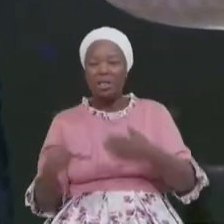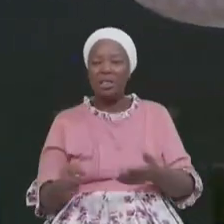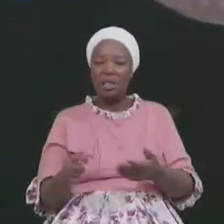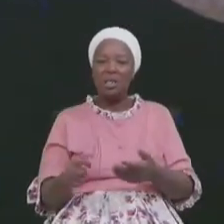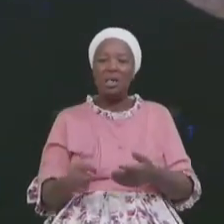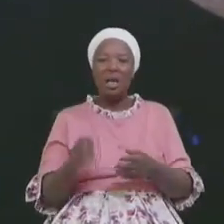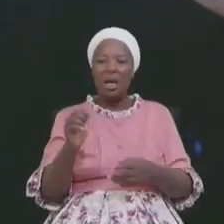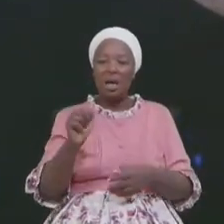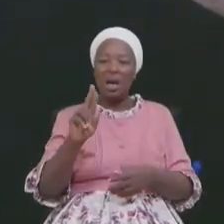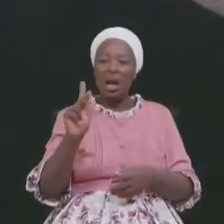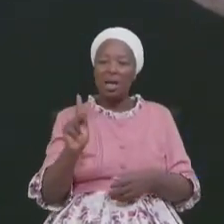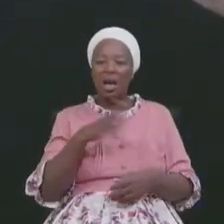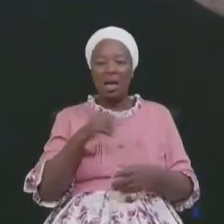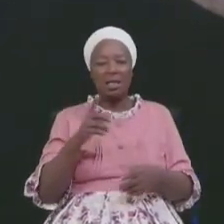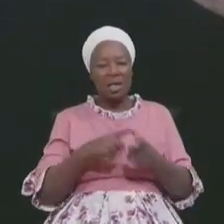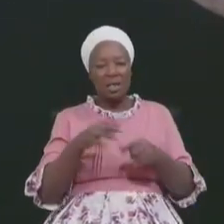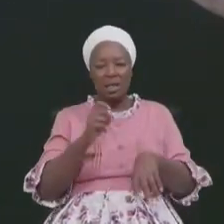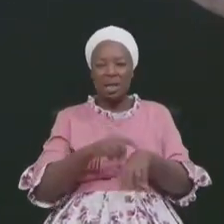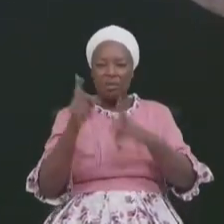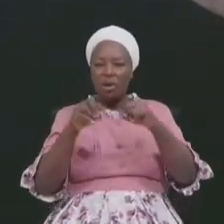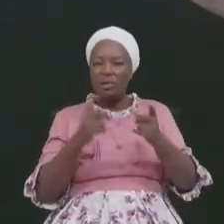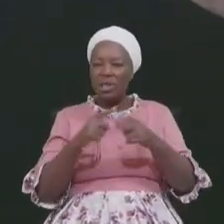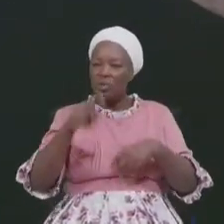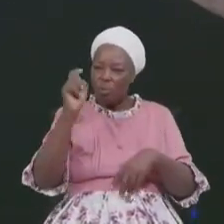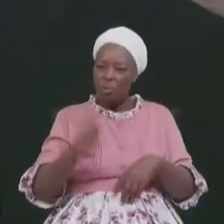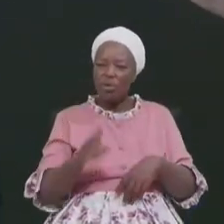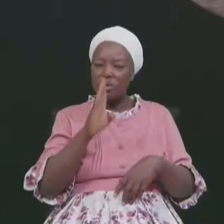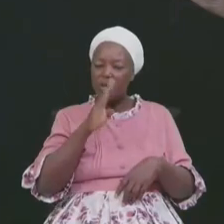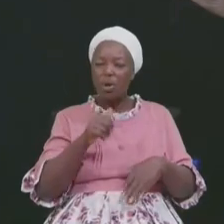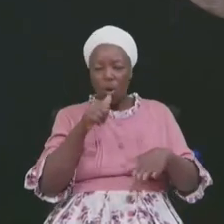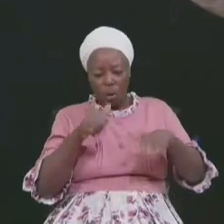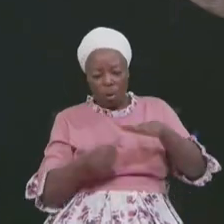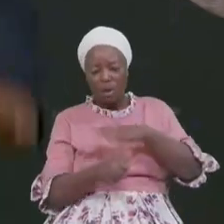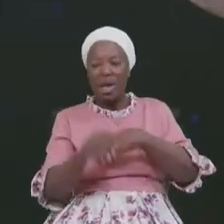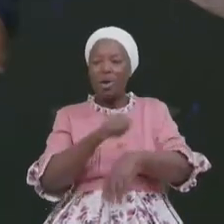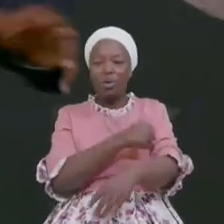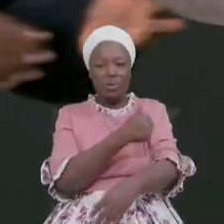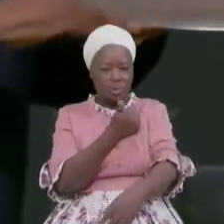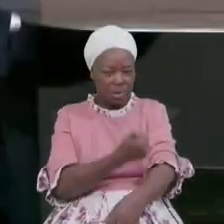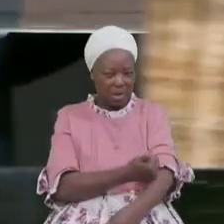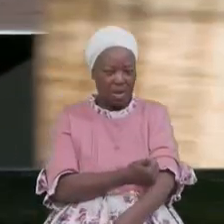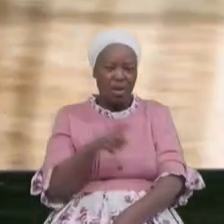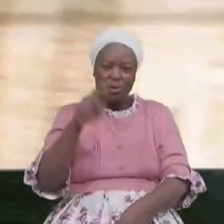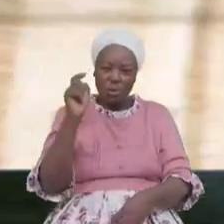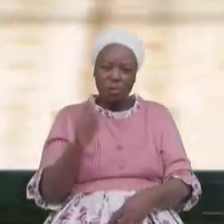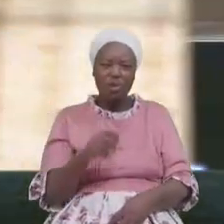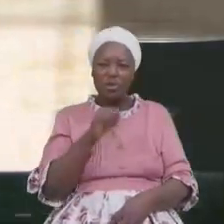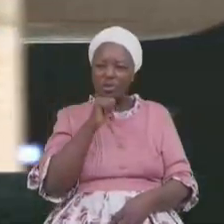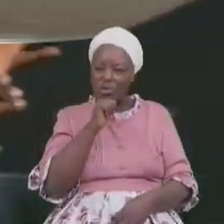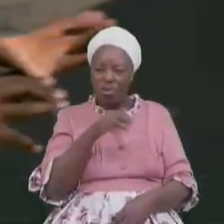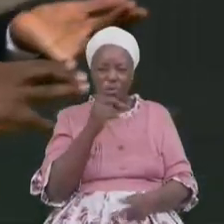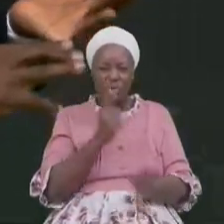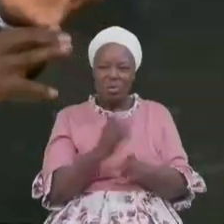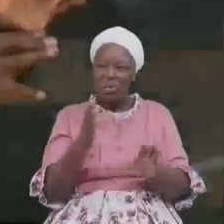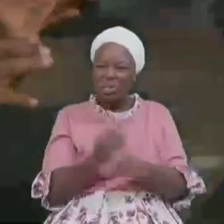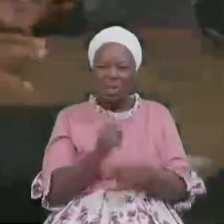l'arche. Au moment, vous devez être sous autorité. Vous ne devez pas être indépendant.